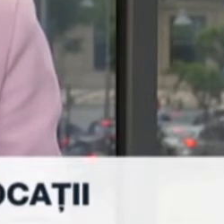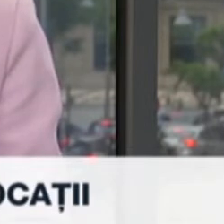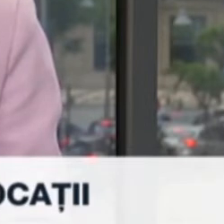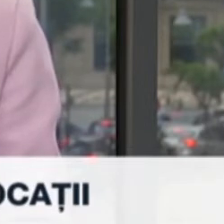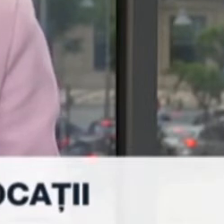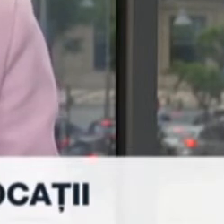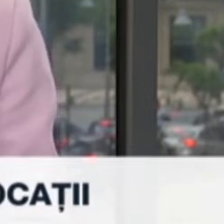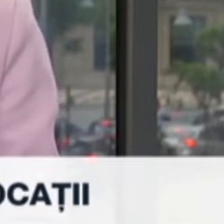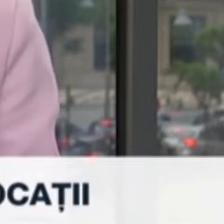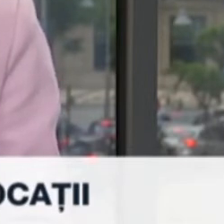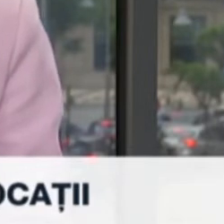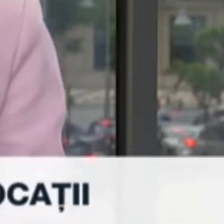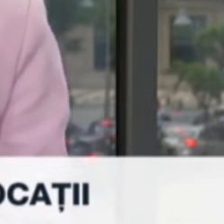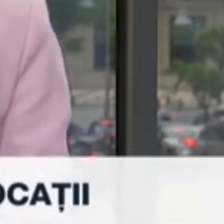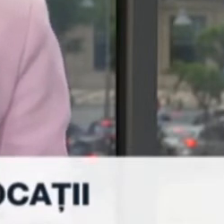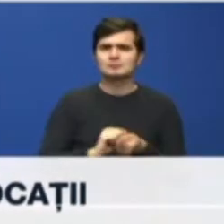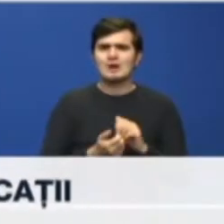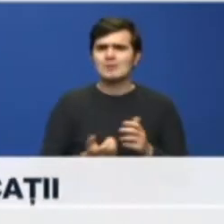sporurilor bugetarilor.